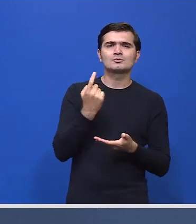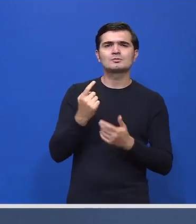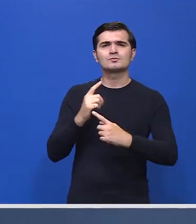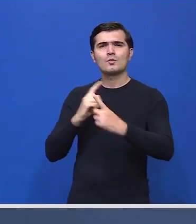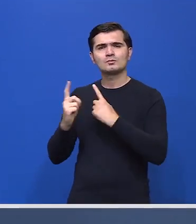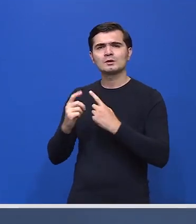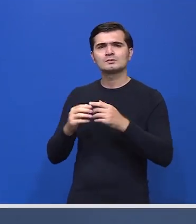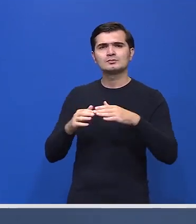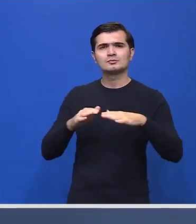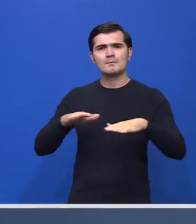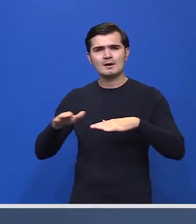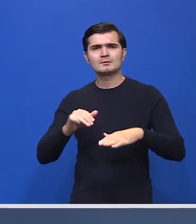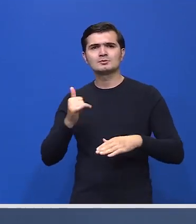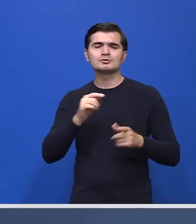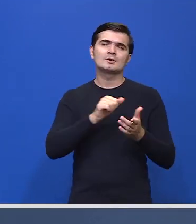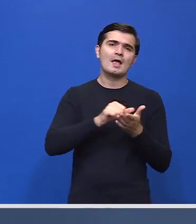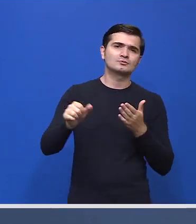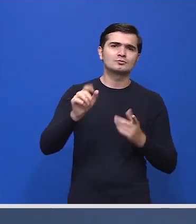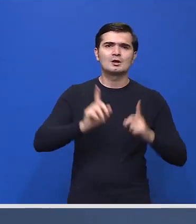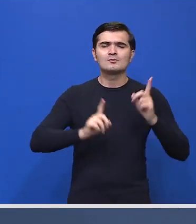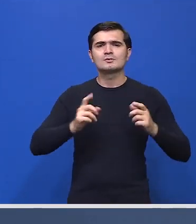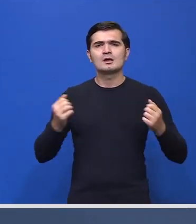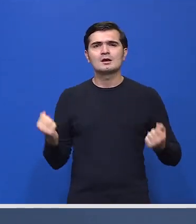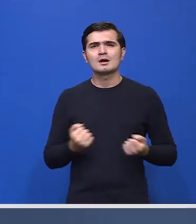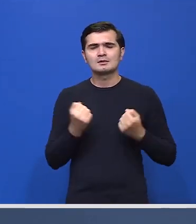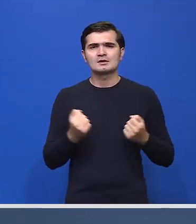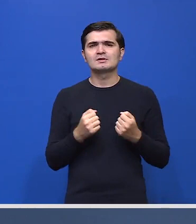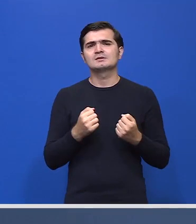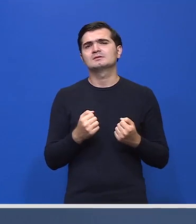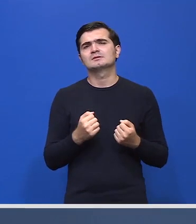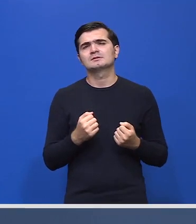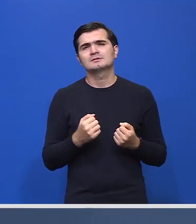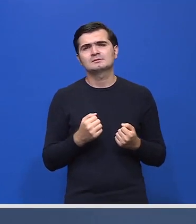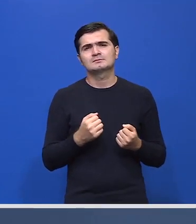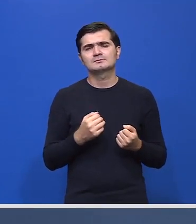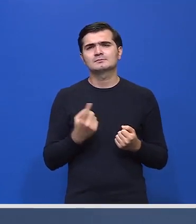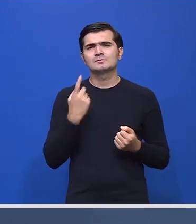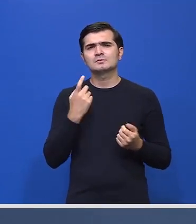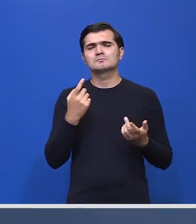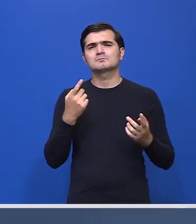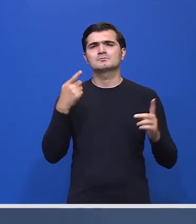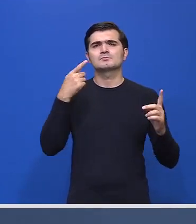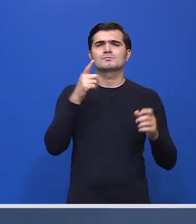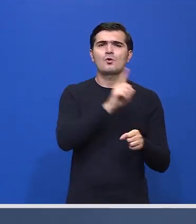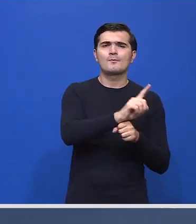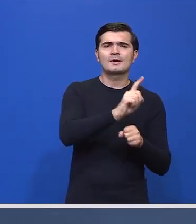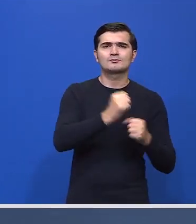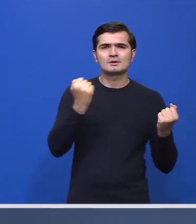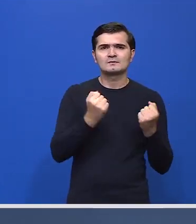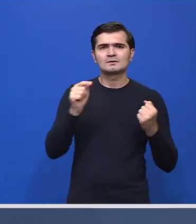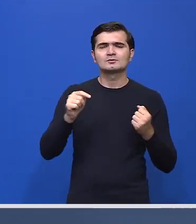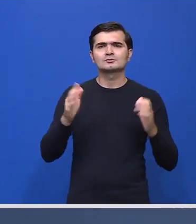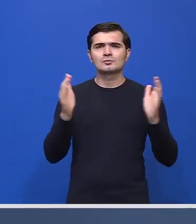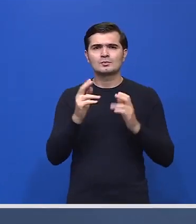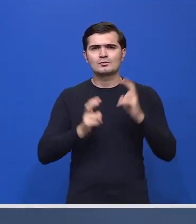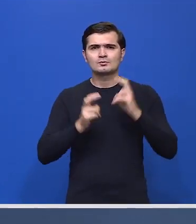consultanță și management și excluderea unor activități din obiectul de activitate al acestor micro-întreprinderi, cum